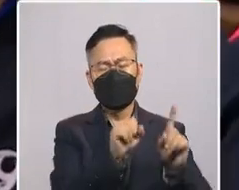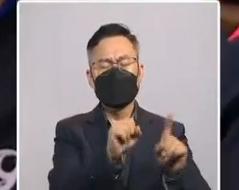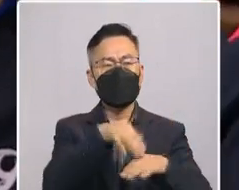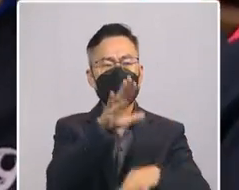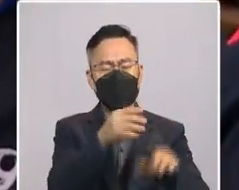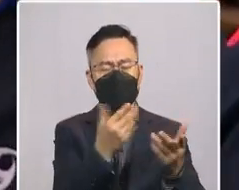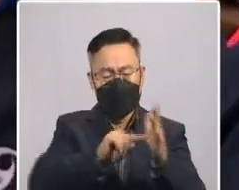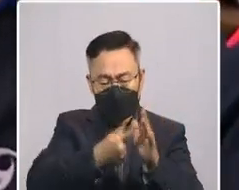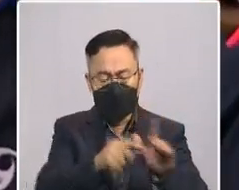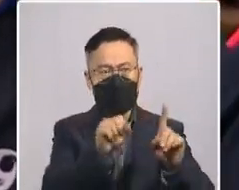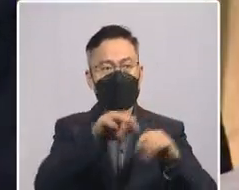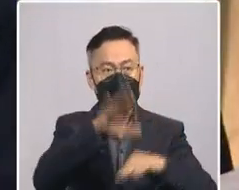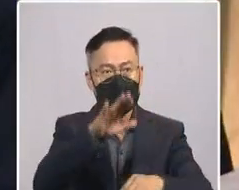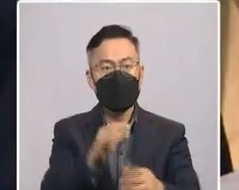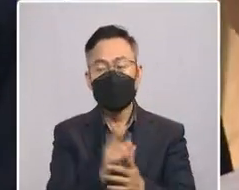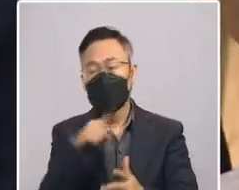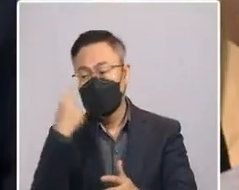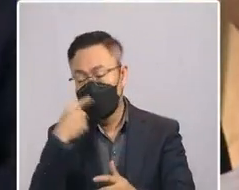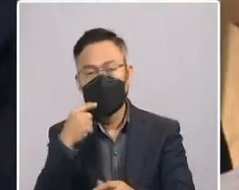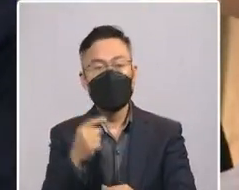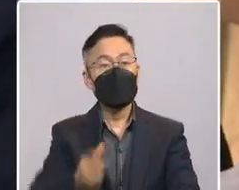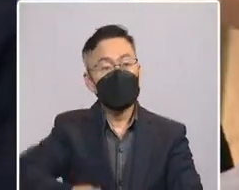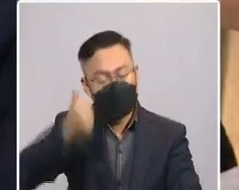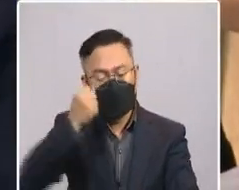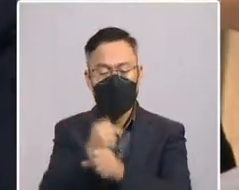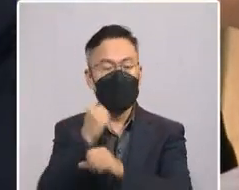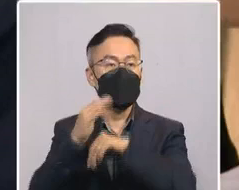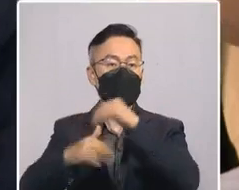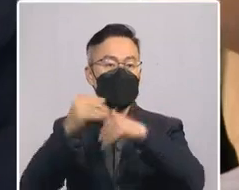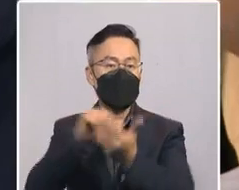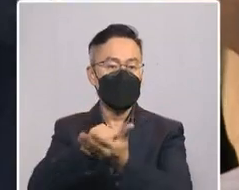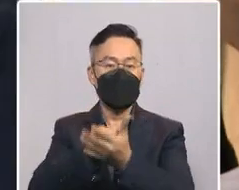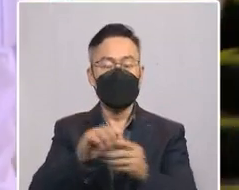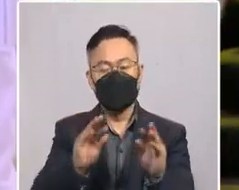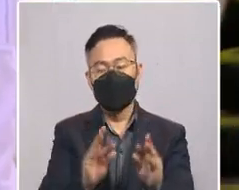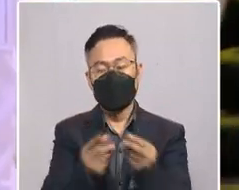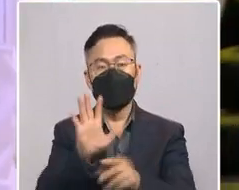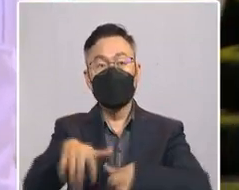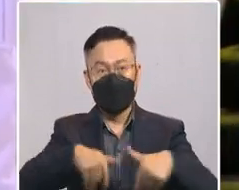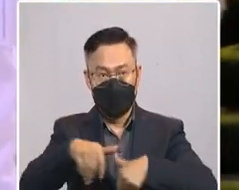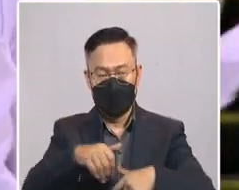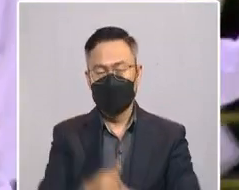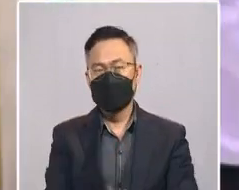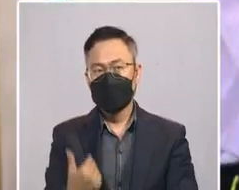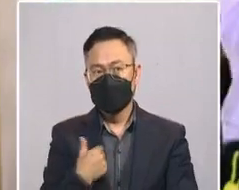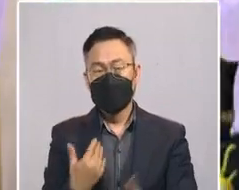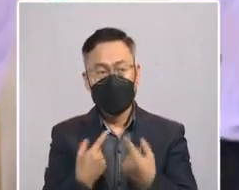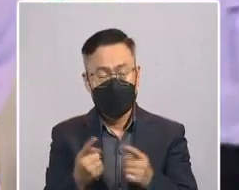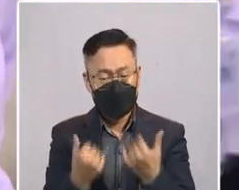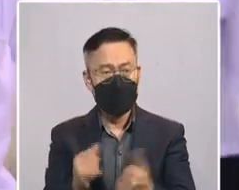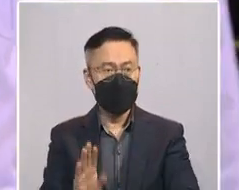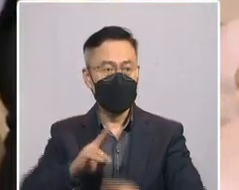านั้นเพื่อให้มีการนำคลื่นความถี่ไปพัฒนาให้เกิดประโยชน์แก่ประชาชนมากที่สุดสำหรับอีก3คลื่นความถี่ที่ไม่มีเอกช